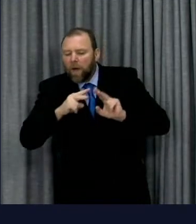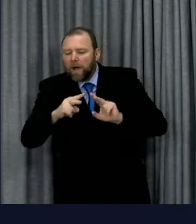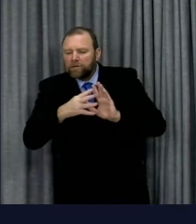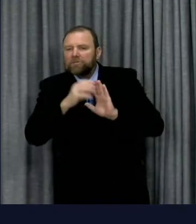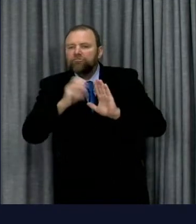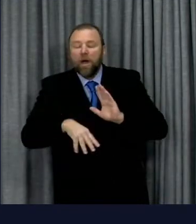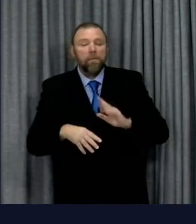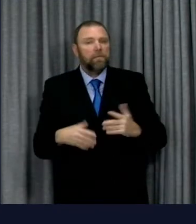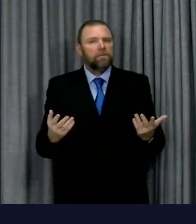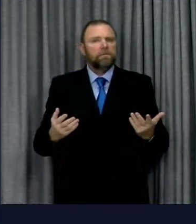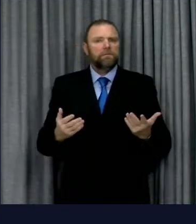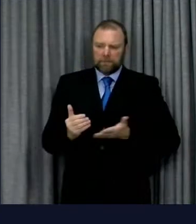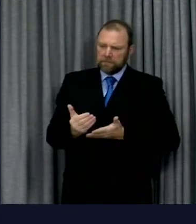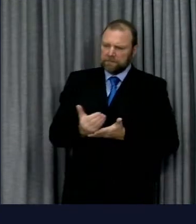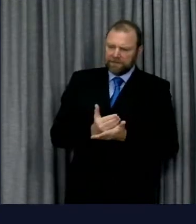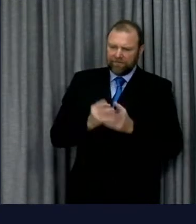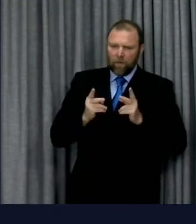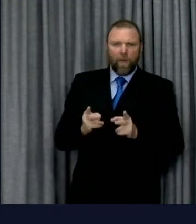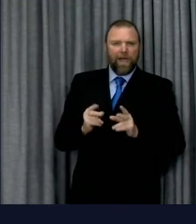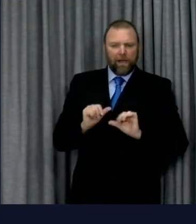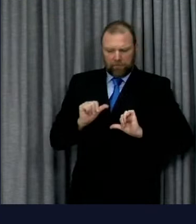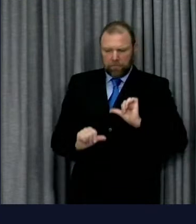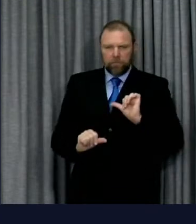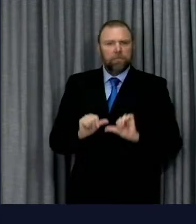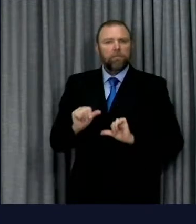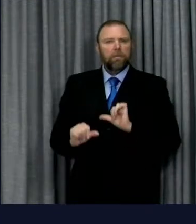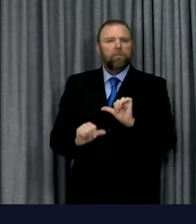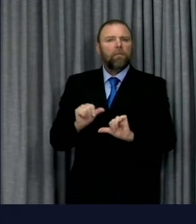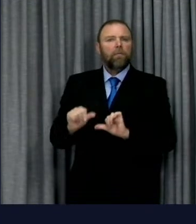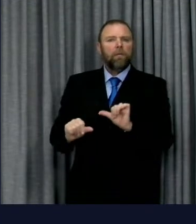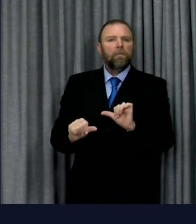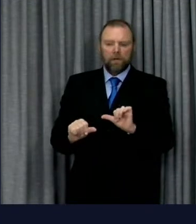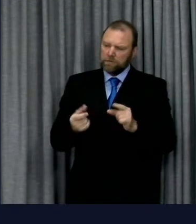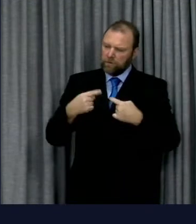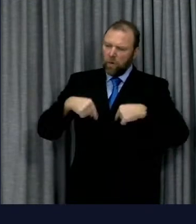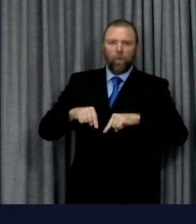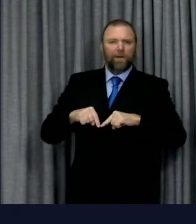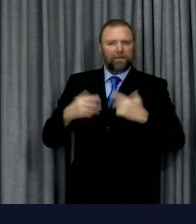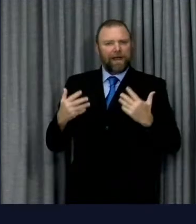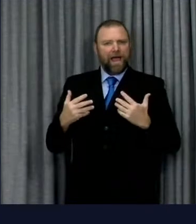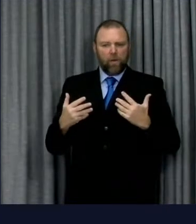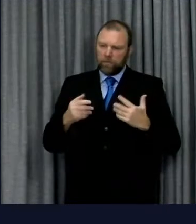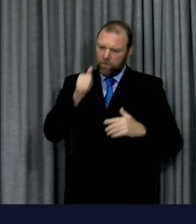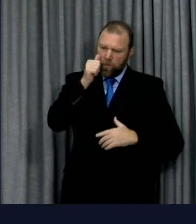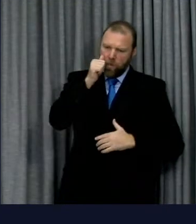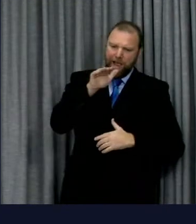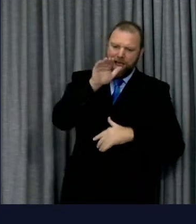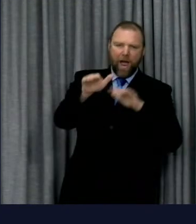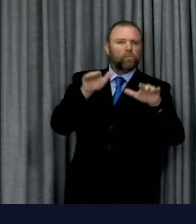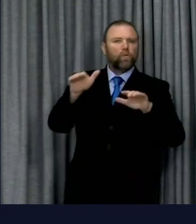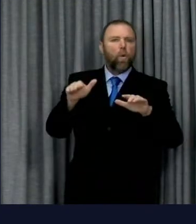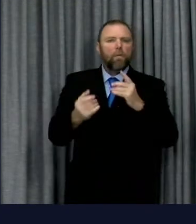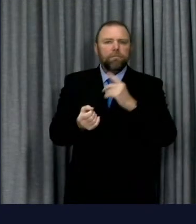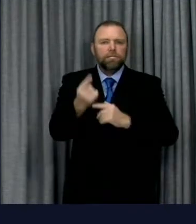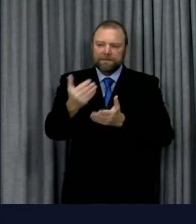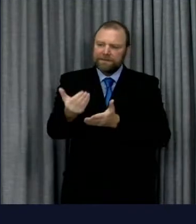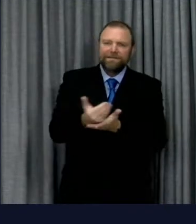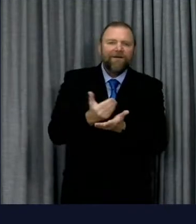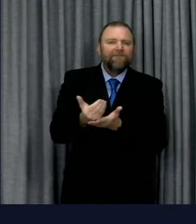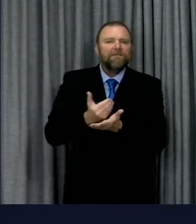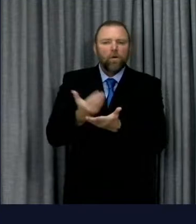un peth, I mynd lawr i'r lefel rybydd 0 pan ni'n wneud pethau dan